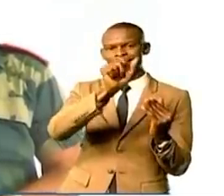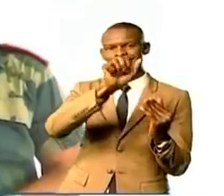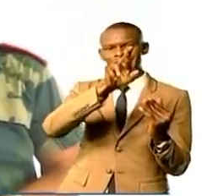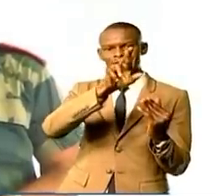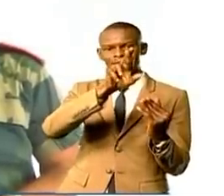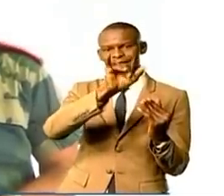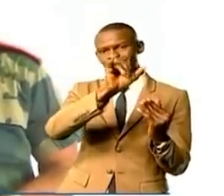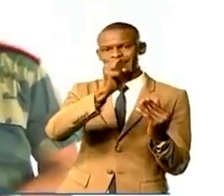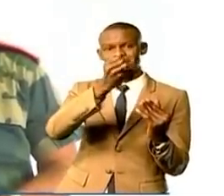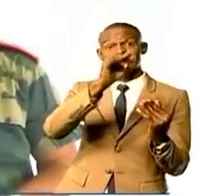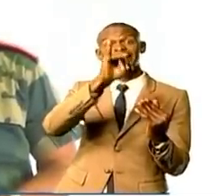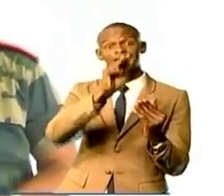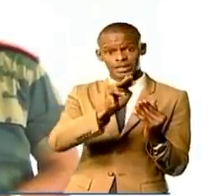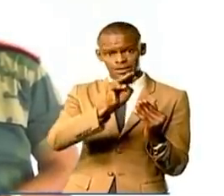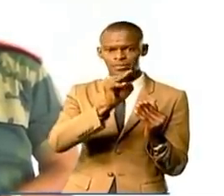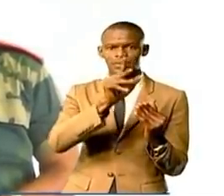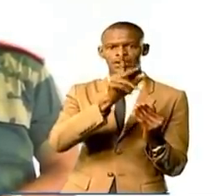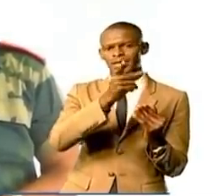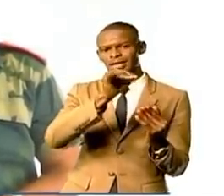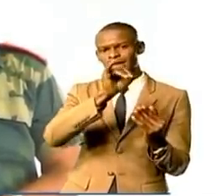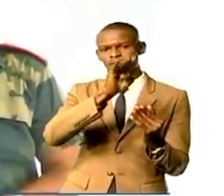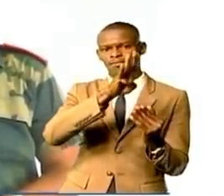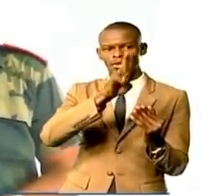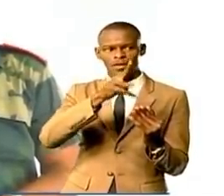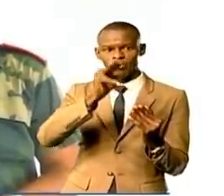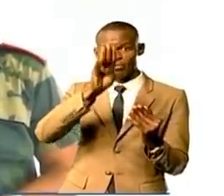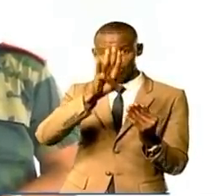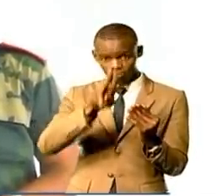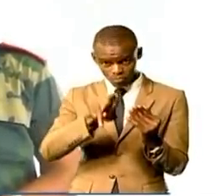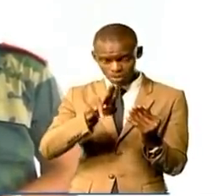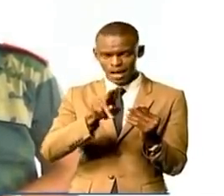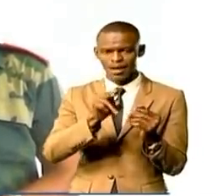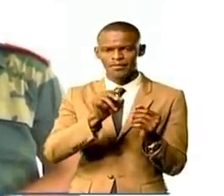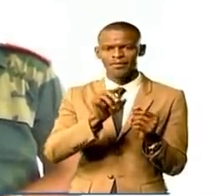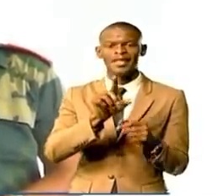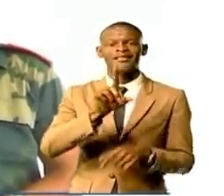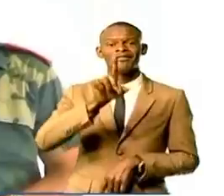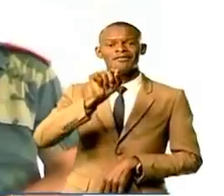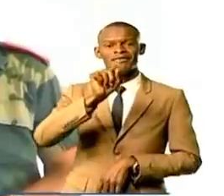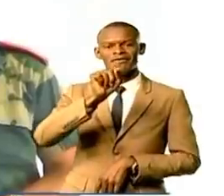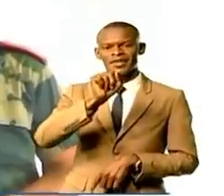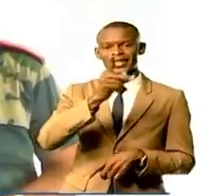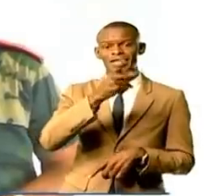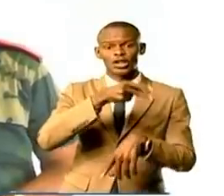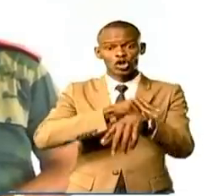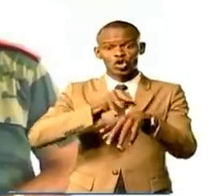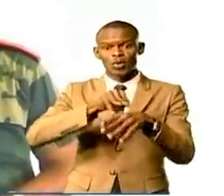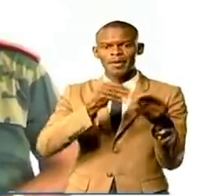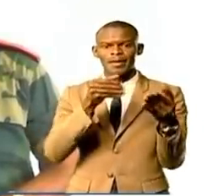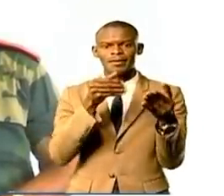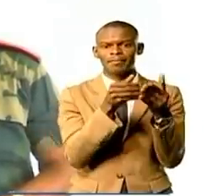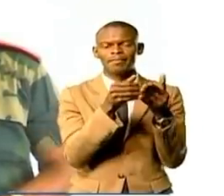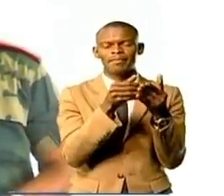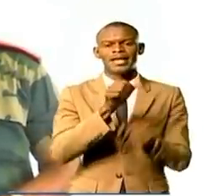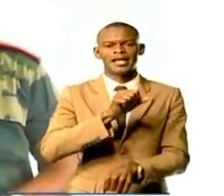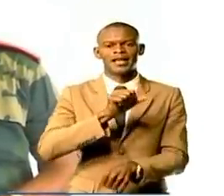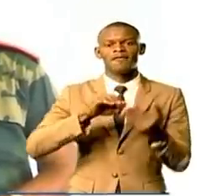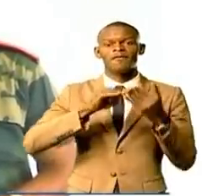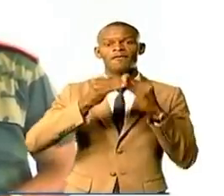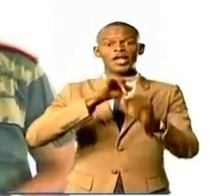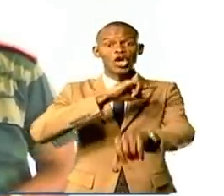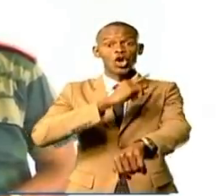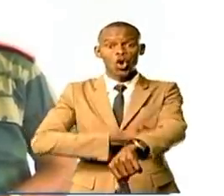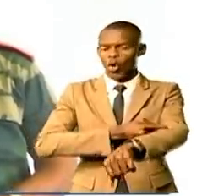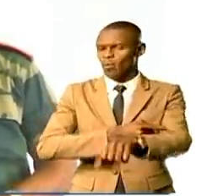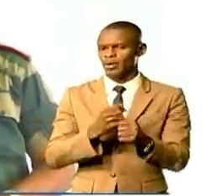20 km à l'est de la ville de Goma, a été attaquée la nuit de lundi